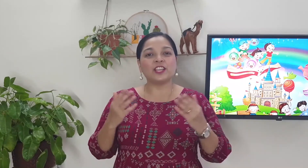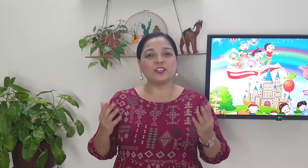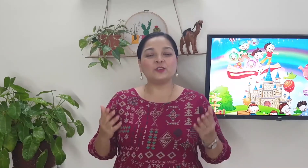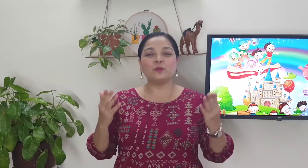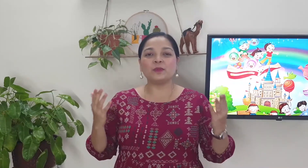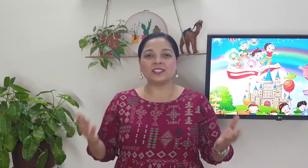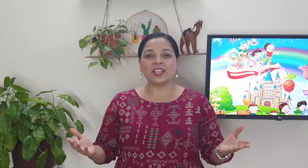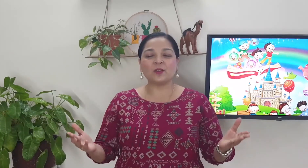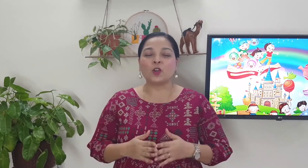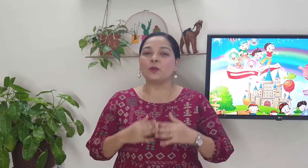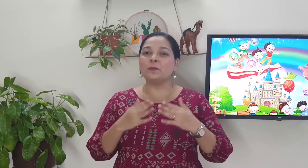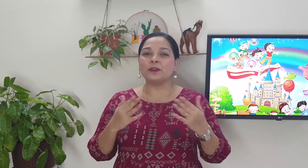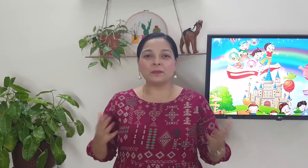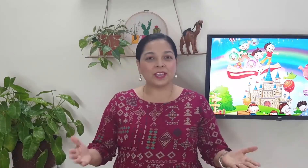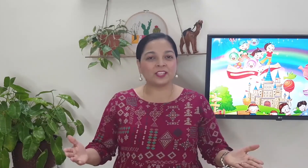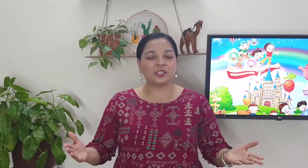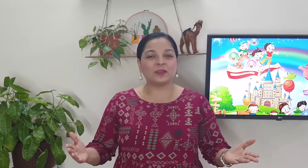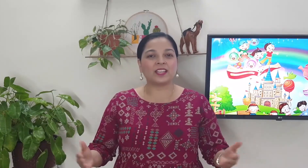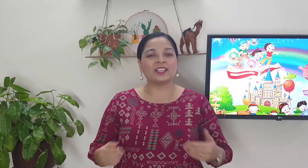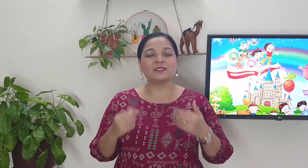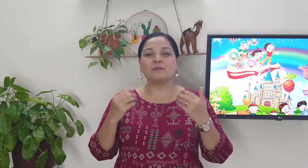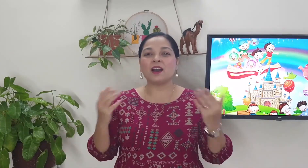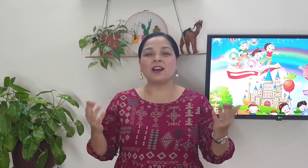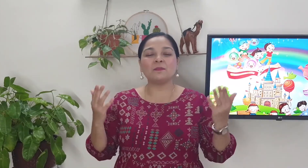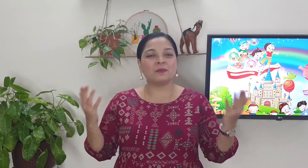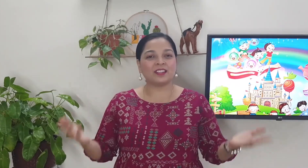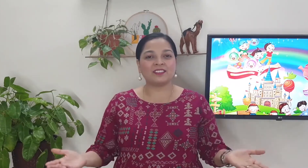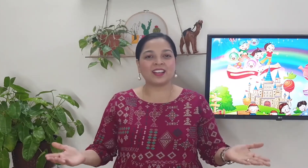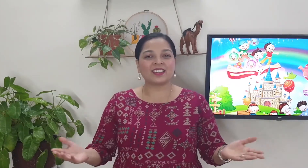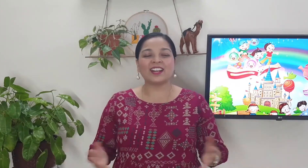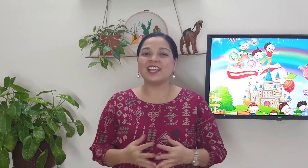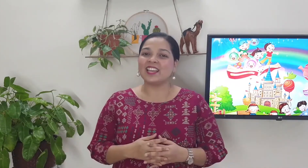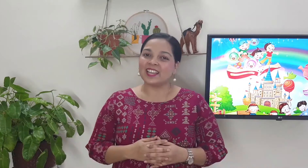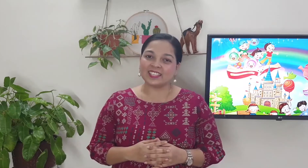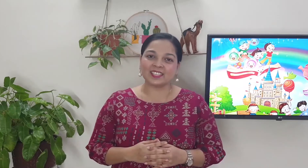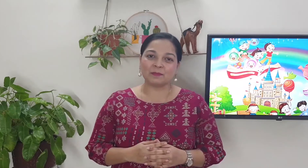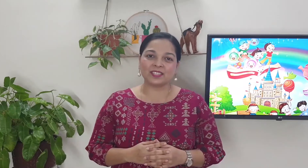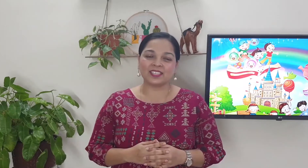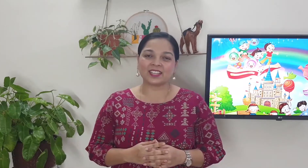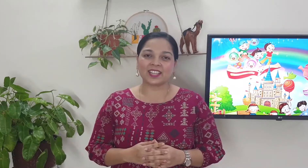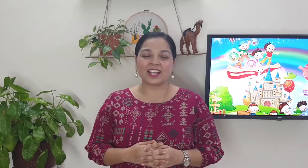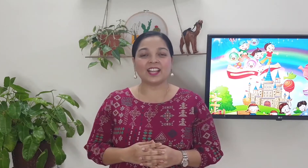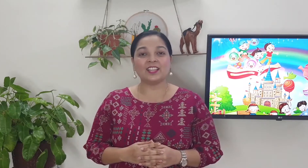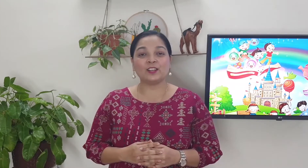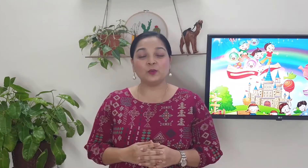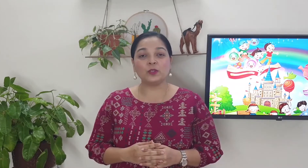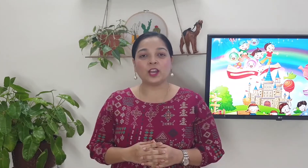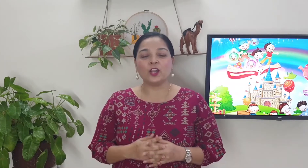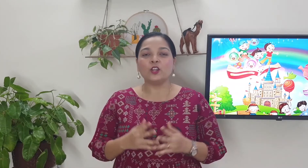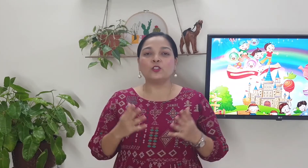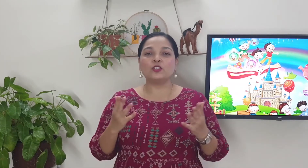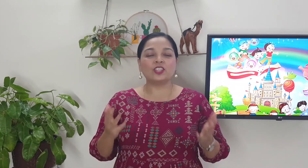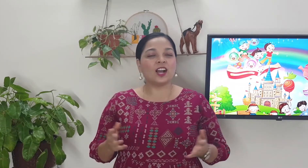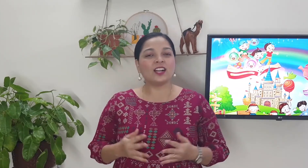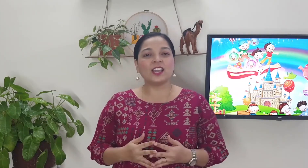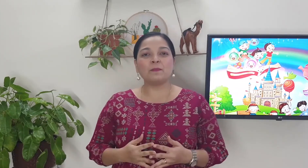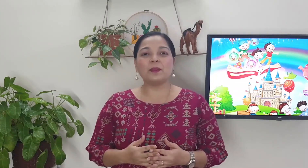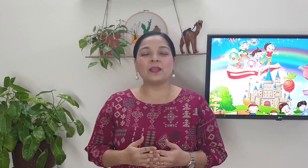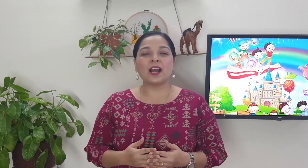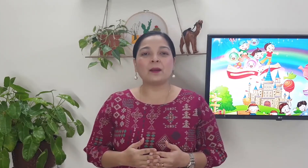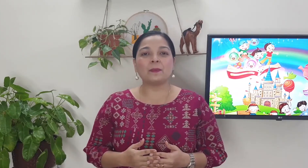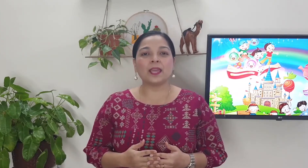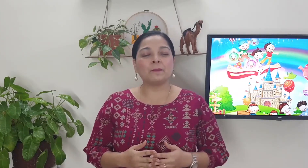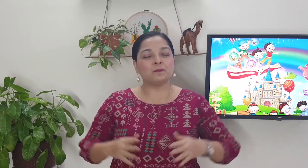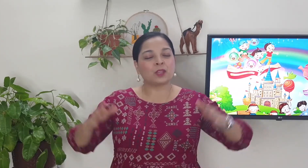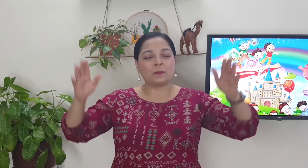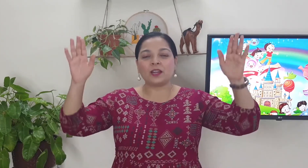आपला पिता बनू शकता. तुम्ही या परमेश्वराचा महान परिवाराचा हिस्सा बनू शकता. तुम्ही माझ्या मागे